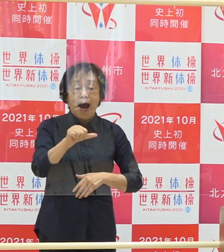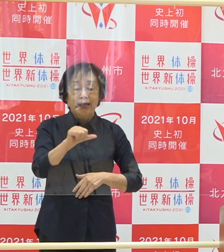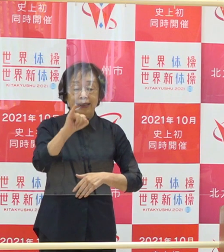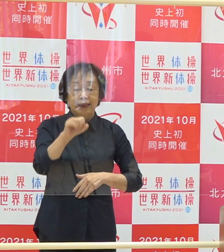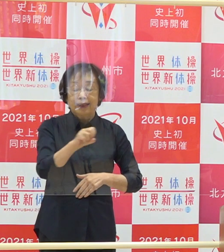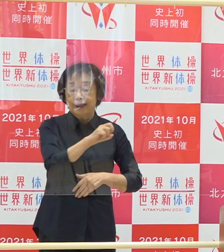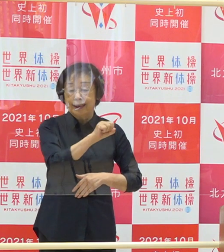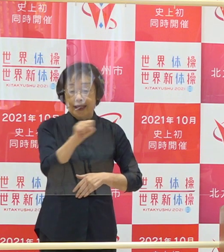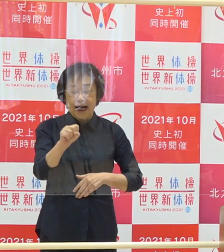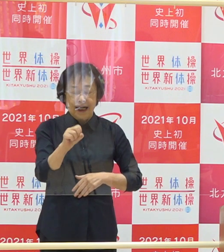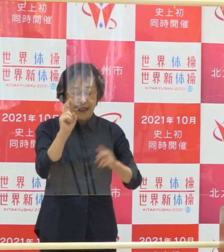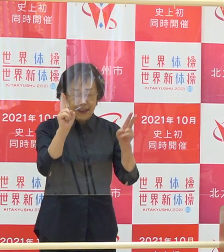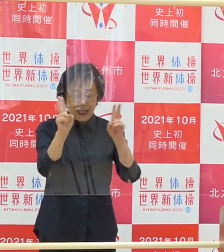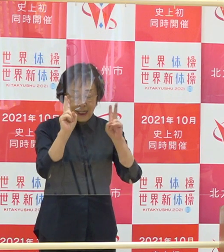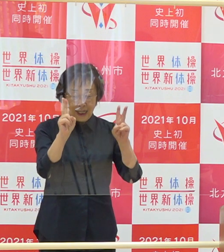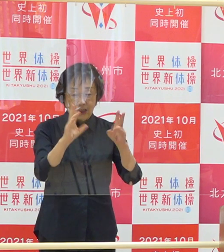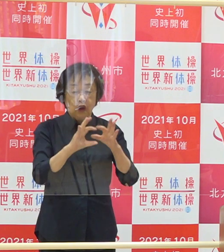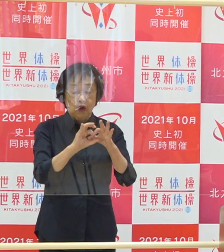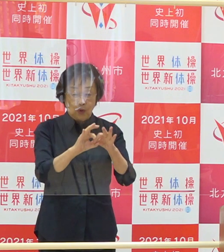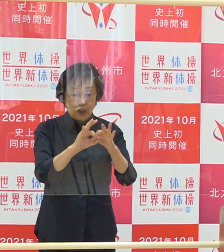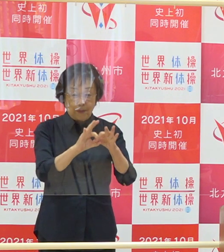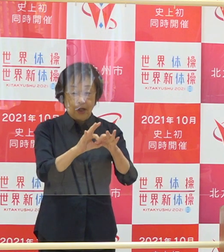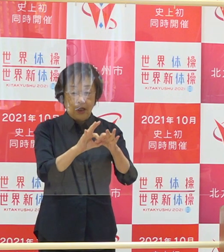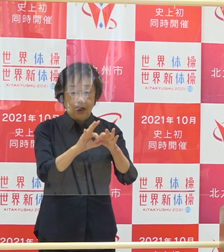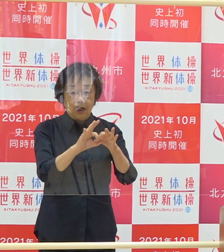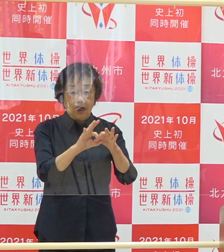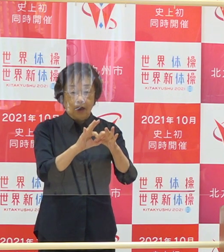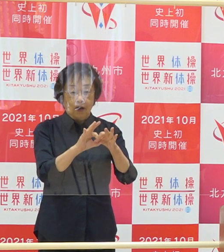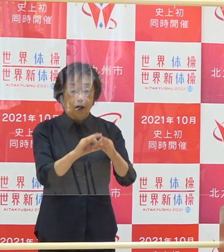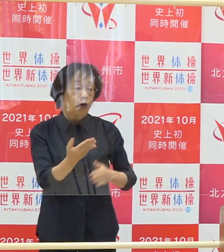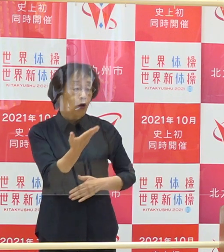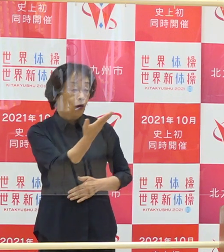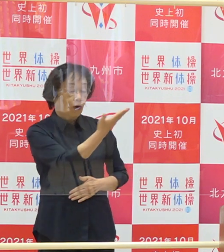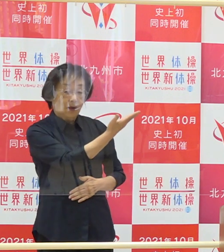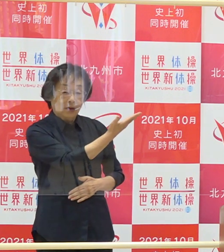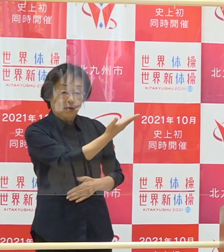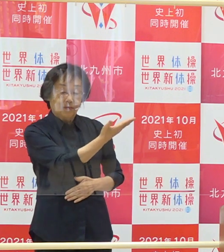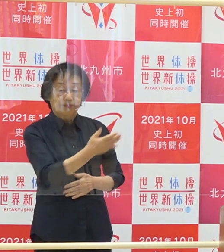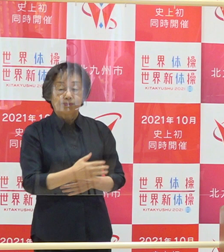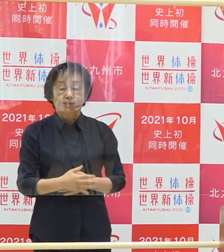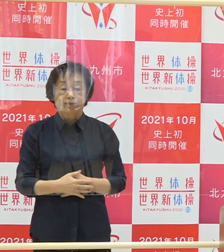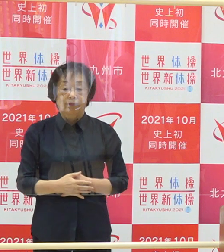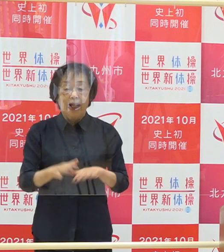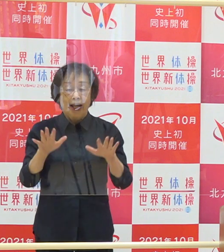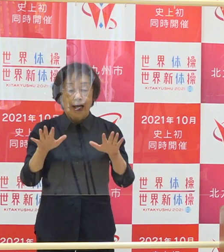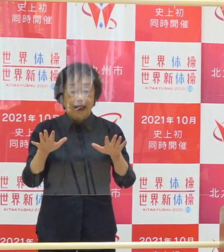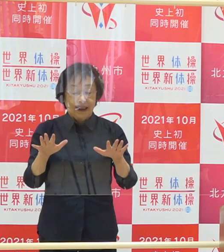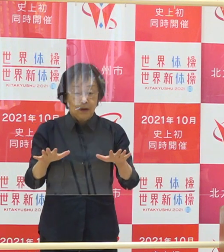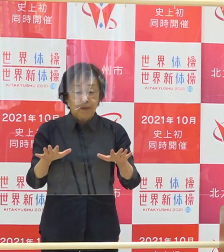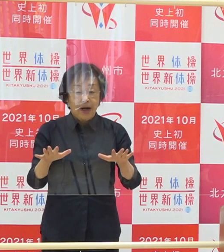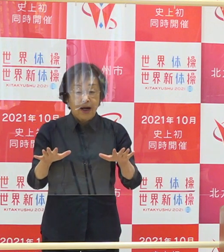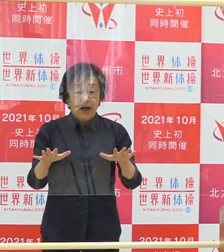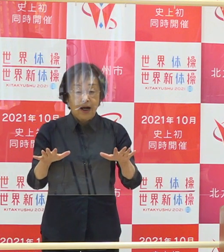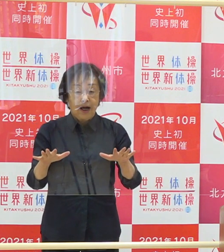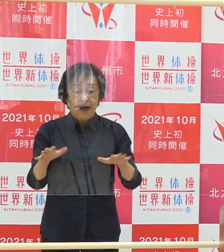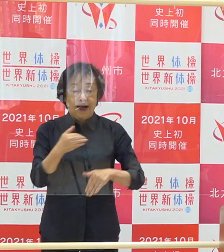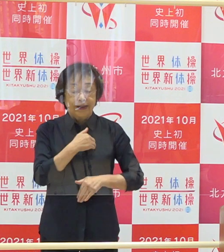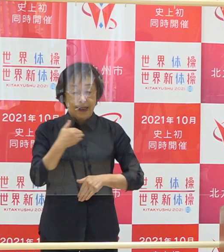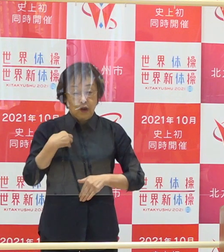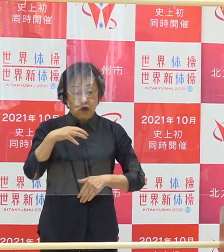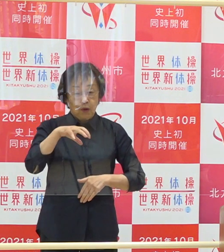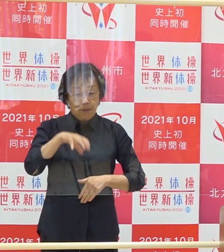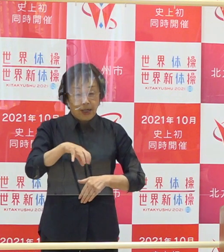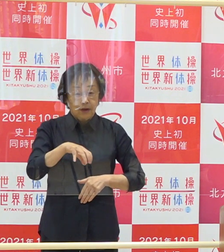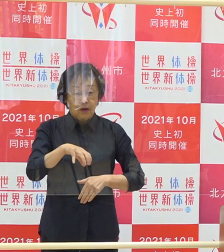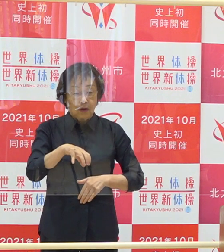させていただきます。画面をご覧いただきますと、現在可能な会場がこうや